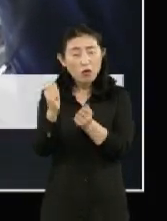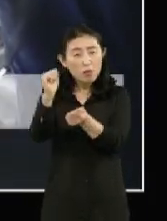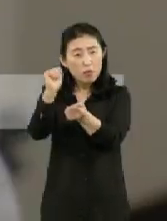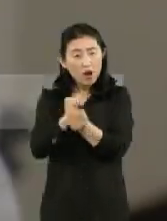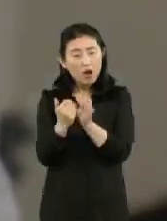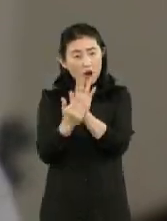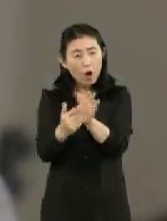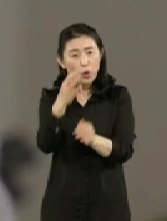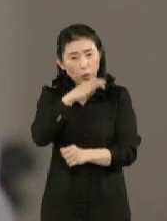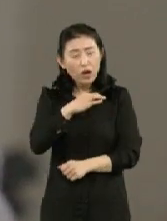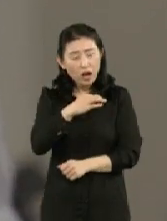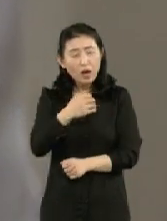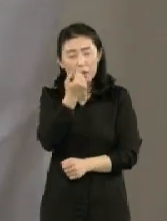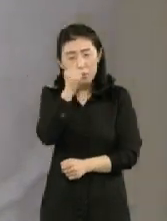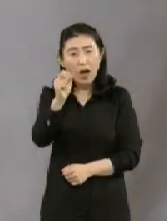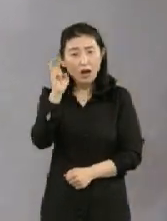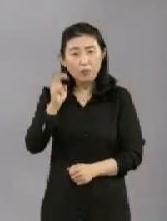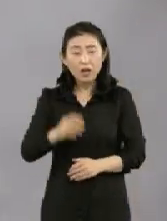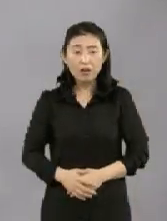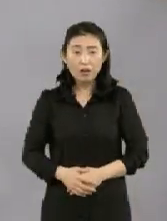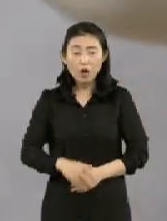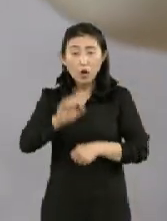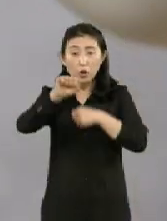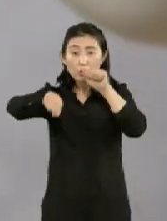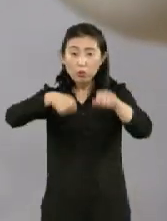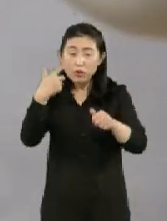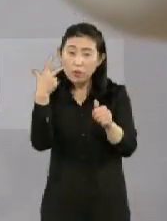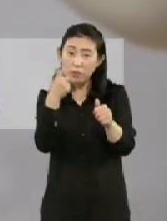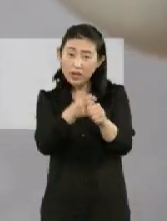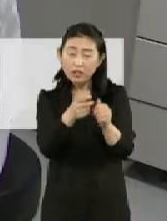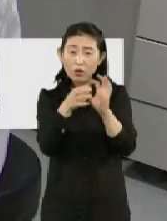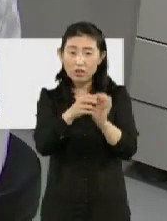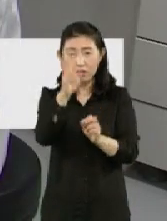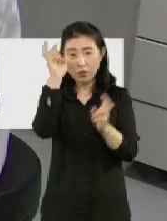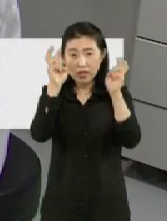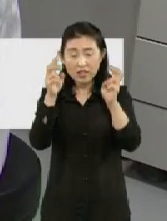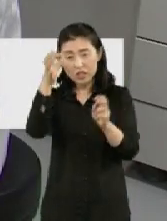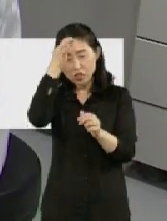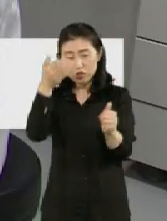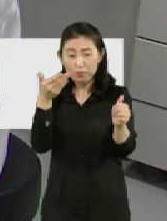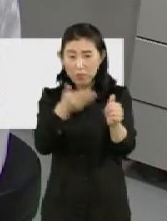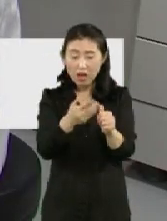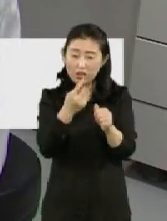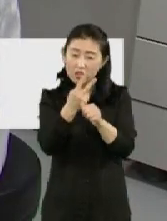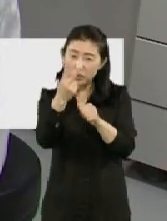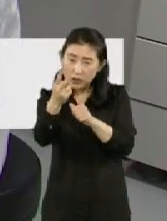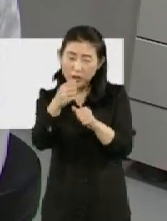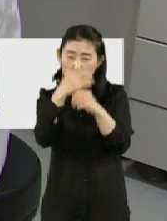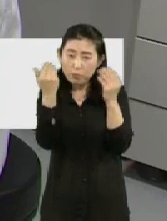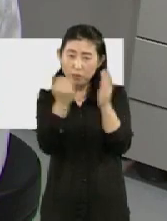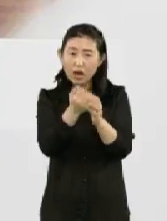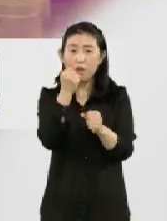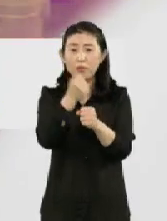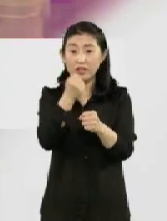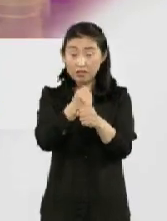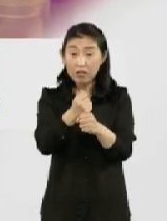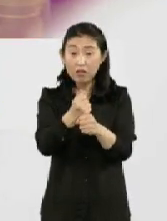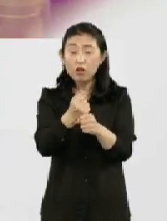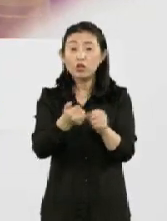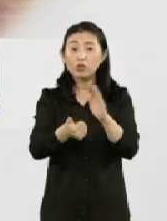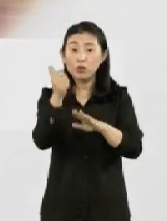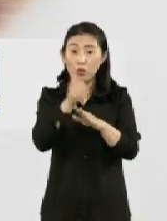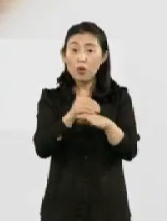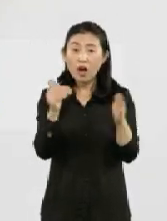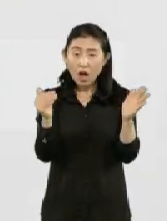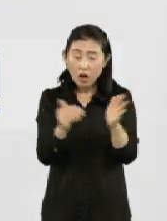있습니다. 연구팀은 동물 백신 생산 기업의 기술을 이전해 1, 2년 내 상용화를 추진하는 한편